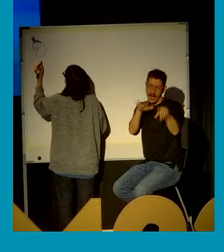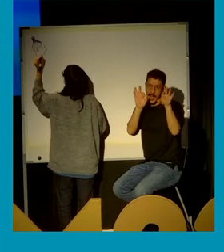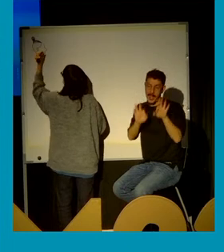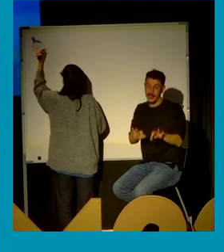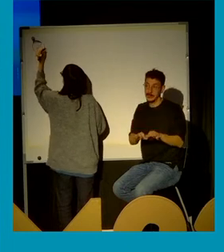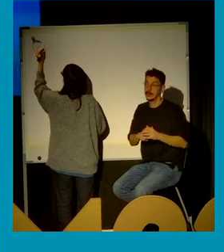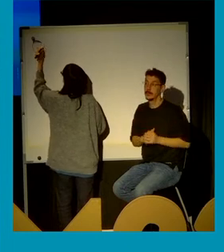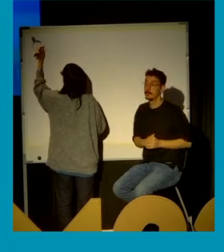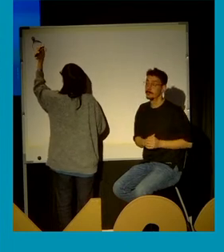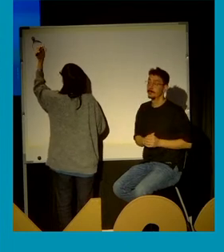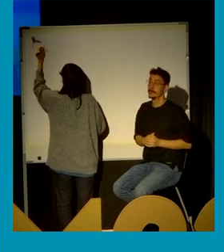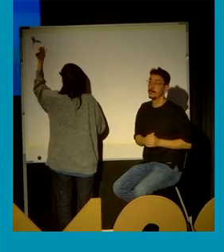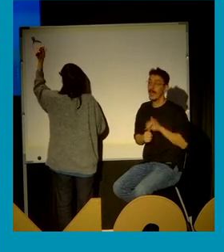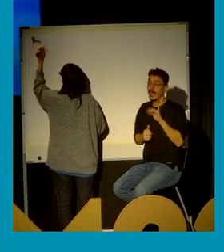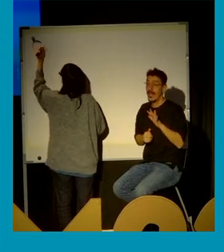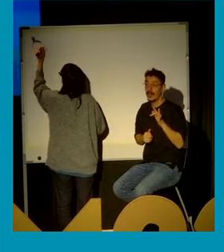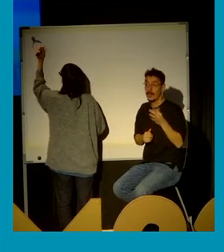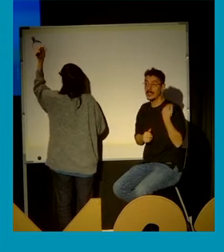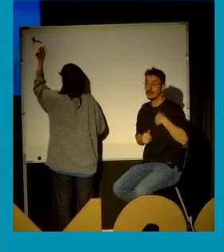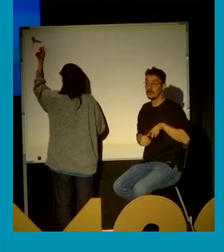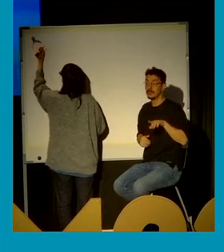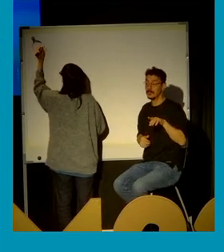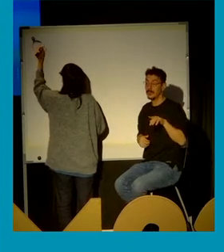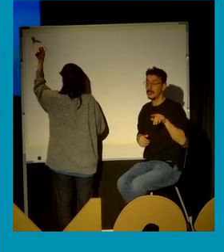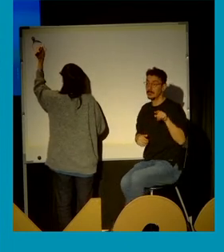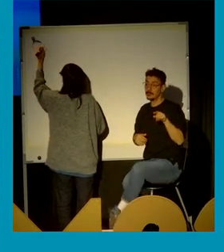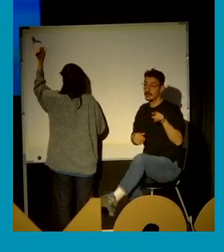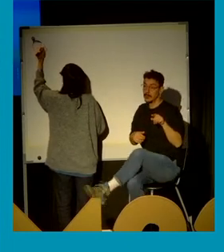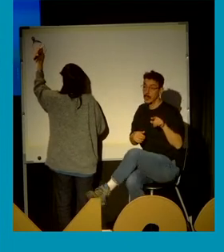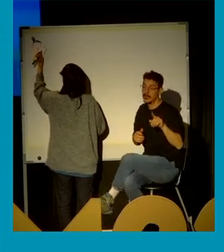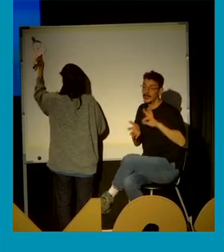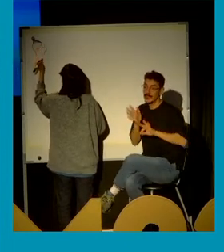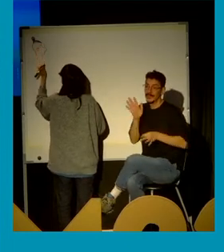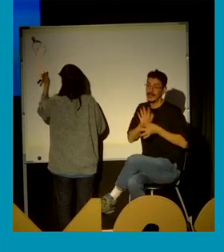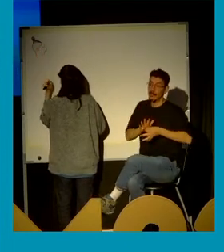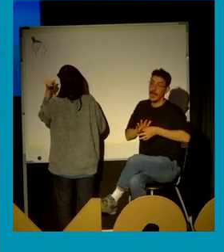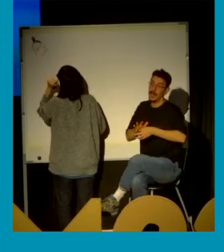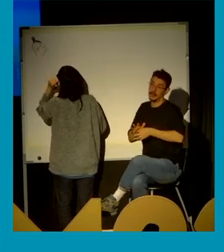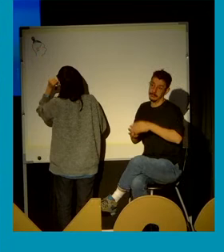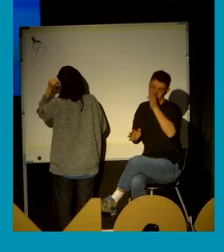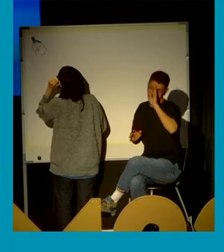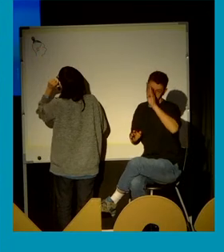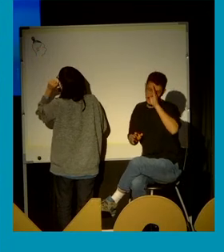són pilar d'aquest sistema heteropatriarcal i